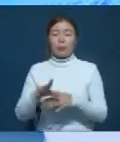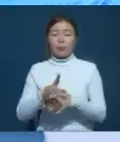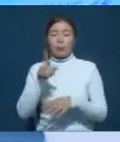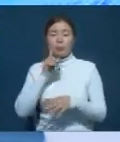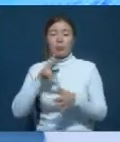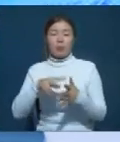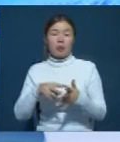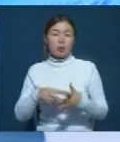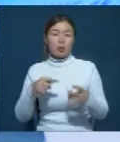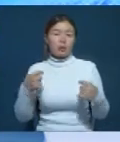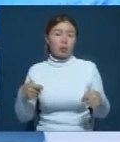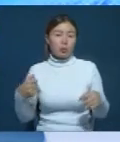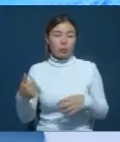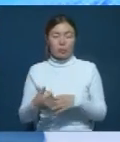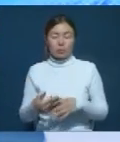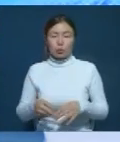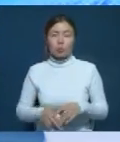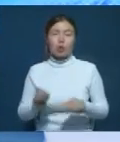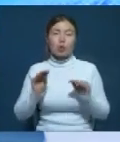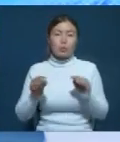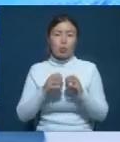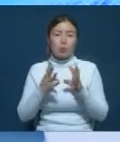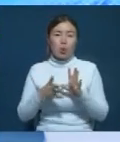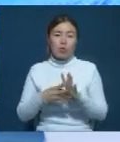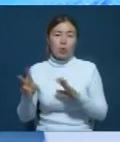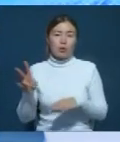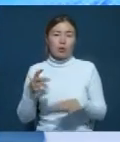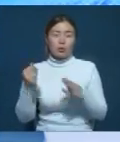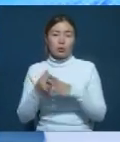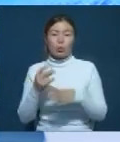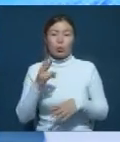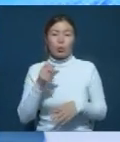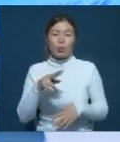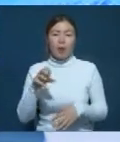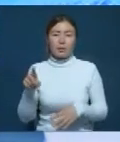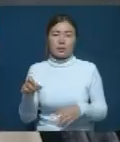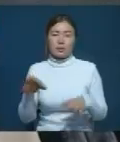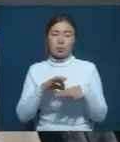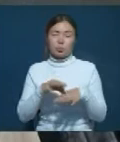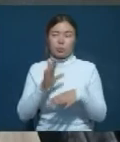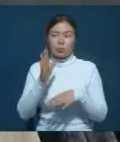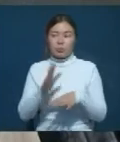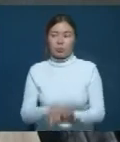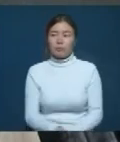қолжетімді бағамен сатылуда. Аталмыш жәрменке 19-шы қарашаға дейін Нұрплаза қонақ үйінде өтеді.